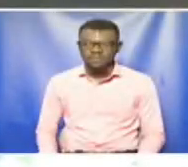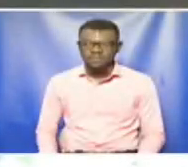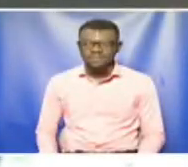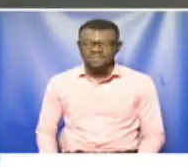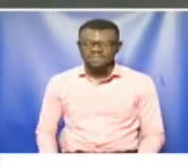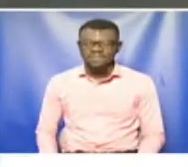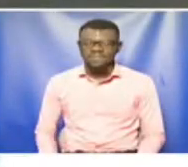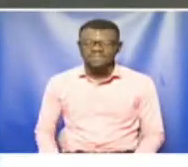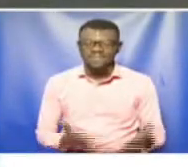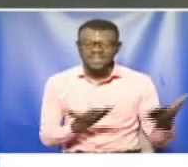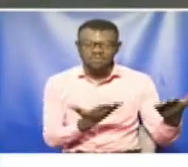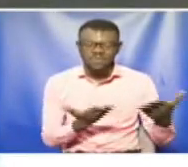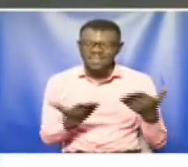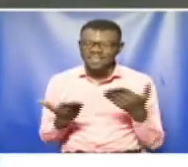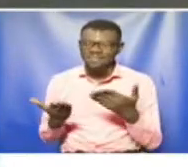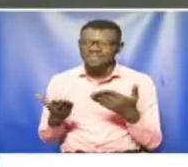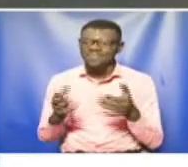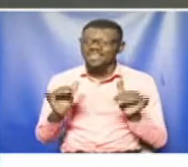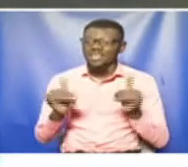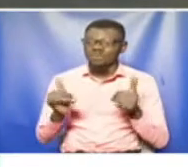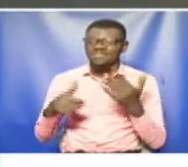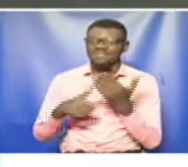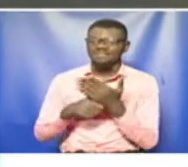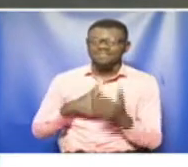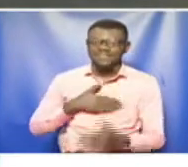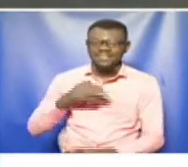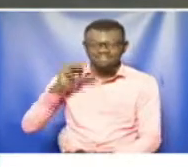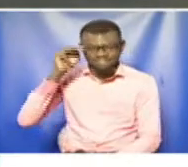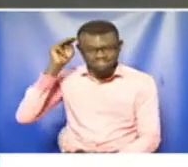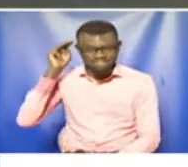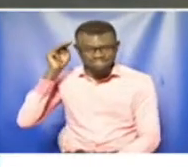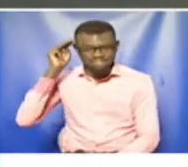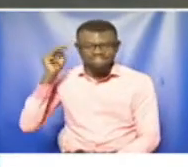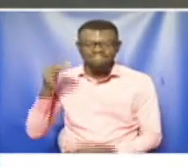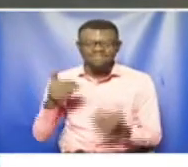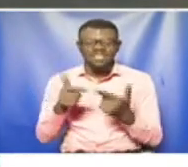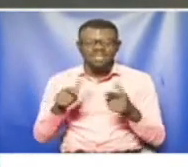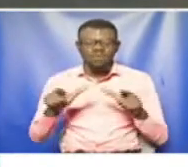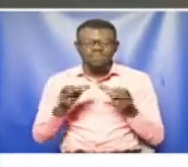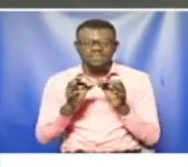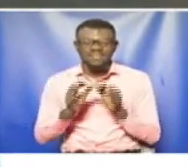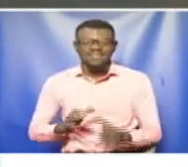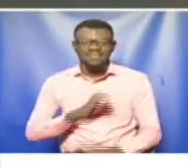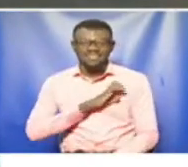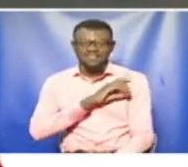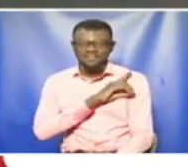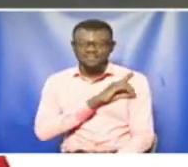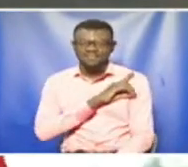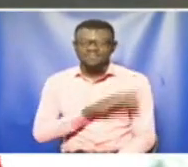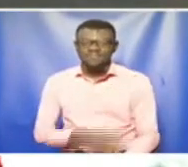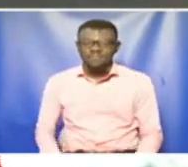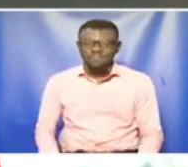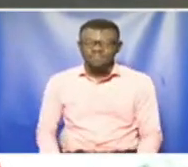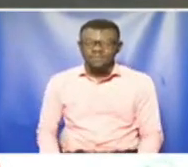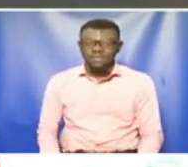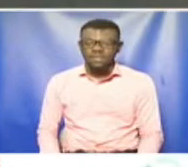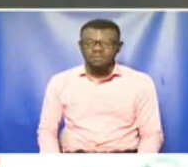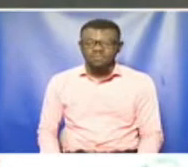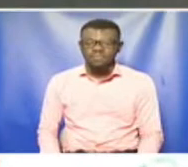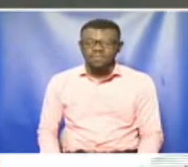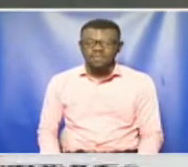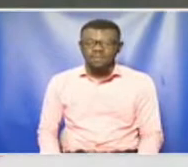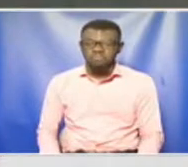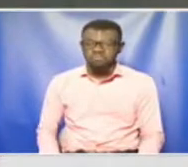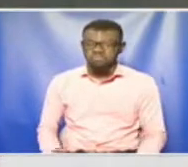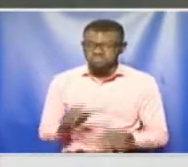Na mtazamaji, karibu kwa taarifa kamili. Jina langu ni Mary Atoli na mtangazaji wa ishara ni Damian Evans. Mkutano ambao umeitishwa